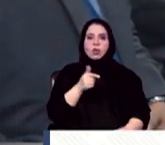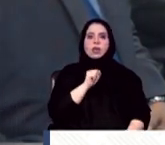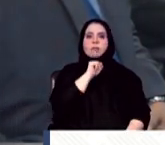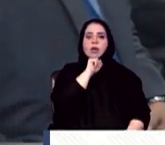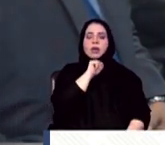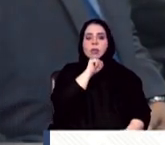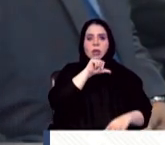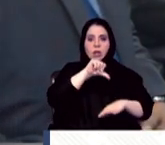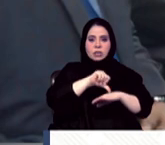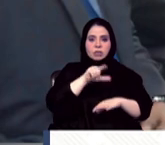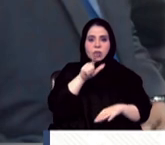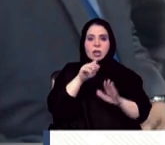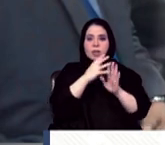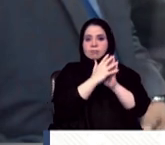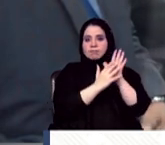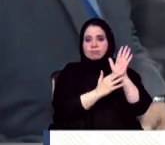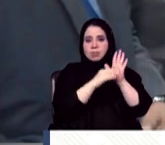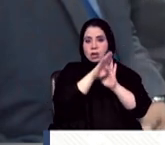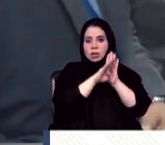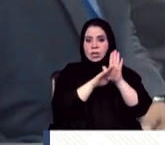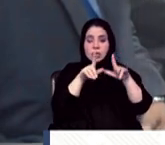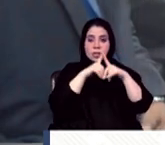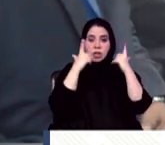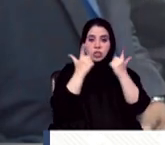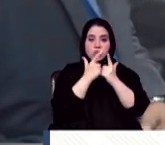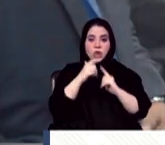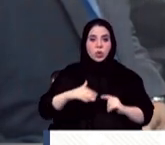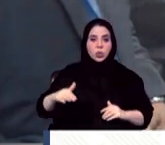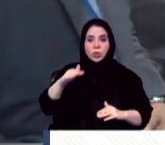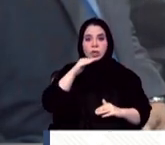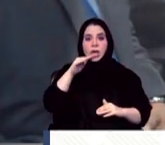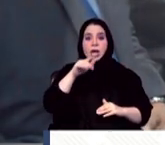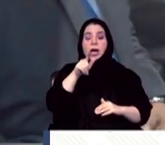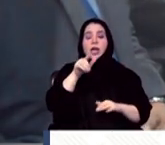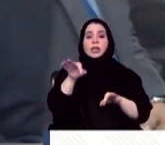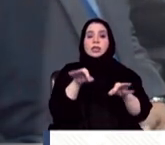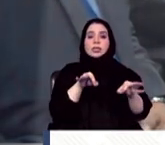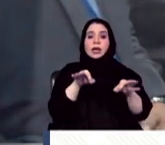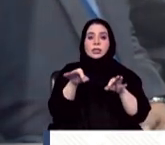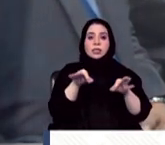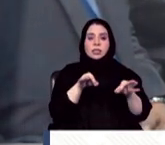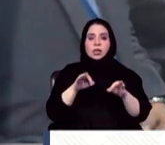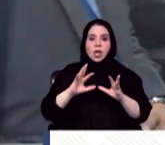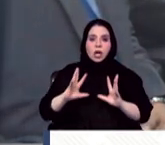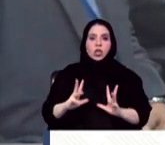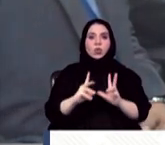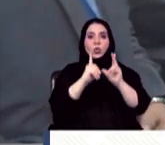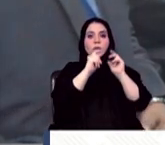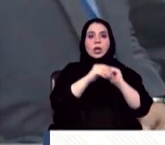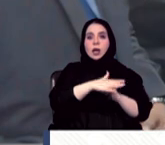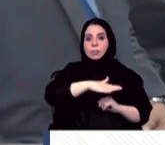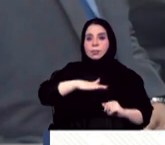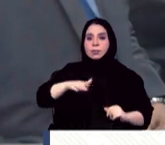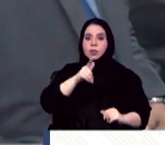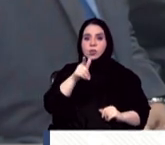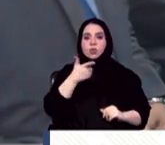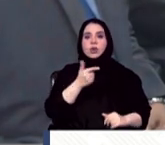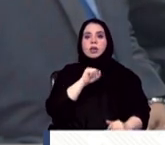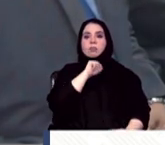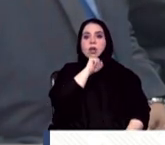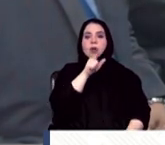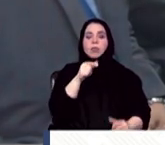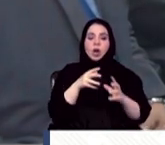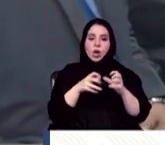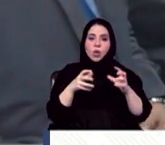الملامه ويندرج ضمن اولويات اللجنه العليا للتخطيط العمراني بتطوير الواجهات البحريه لعاصمه المنامه اوضح